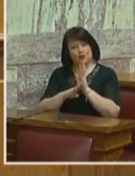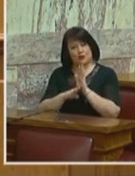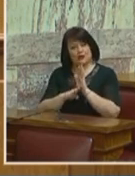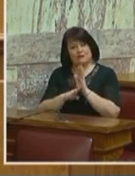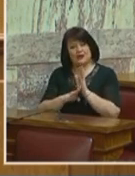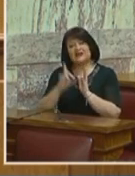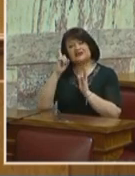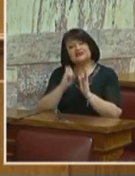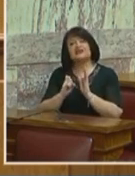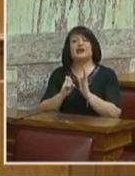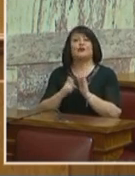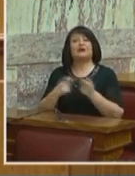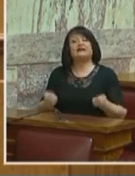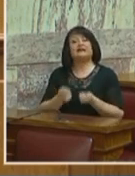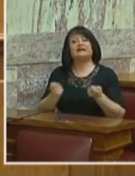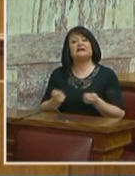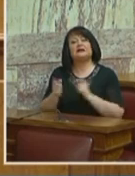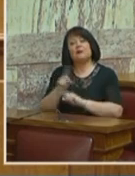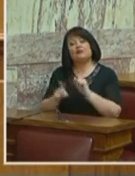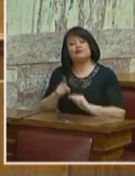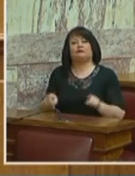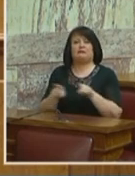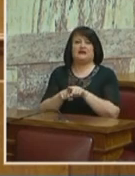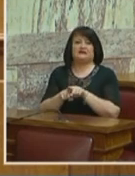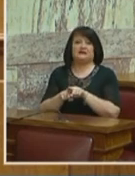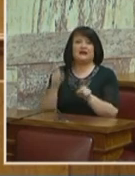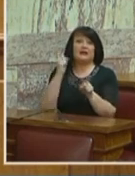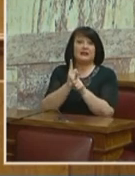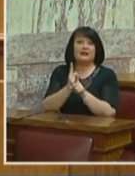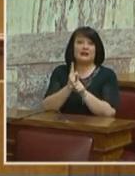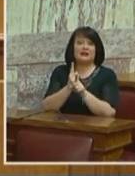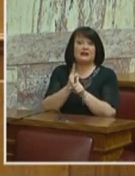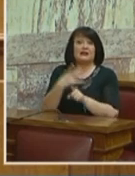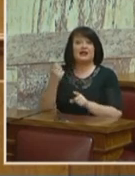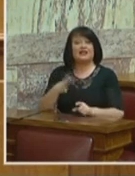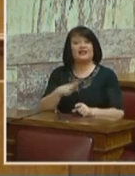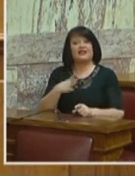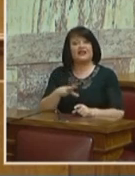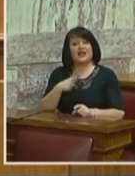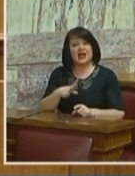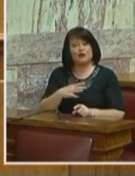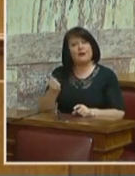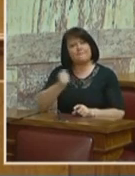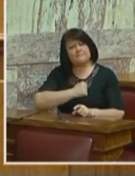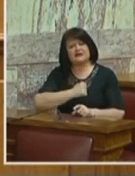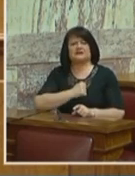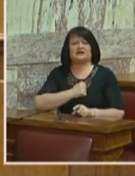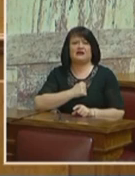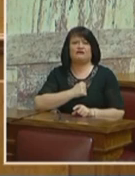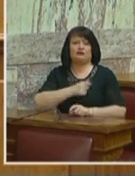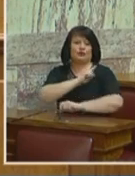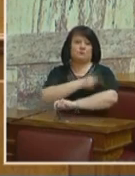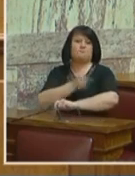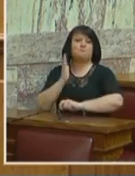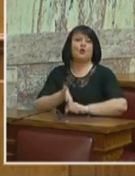ξέρουμε με ποιους θα το κάνουμε πράξη. Αλλά κυρίως έχουμε θέληση και βαθιά πίστη στις δυνατότητες των